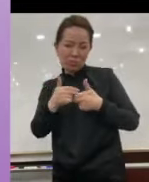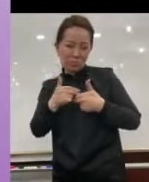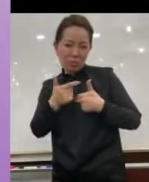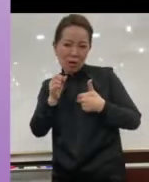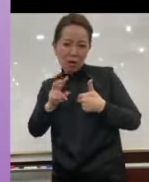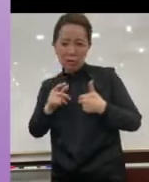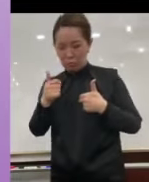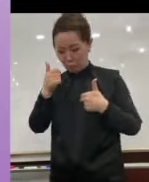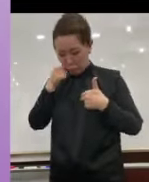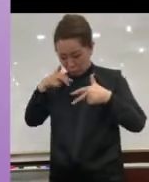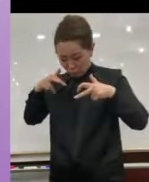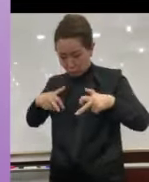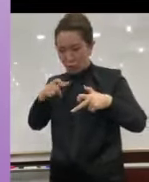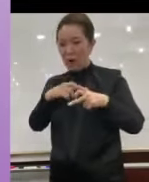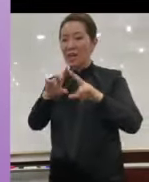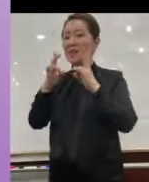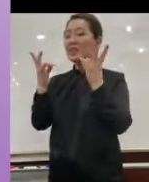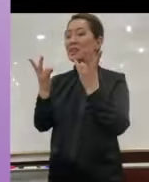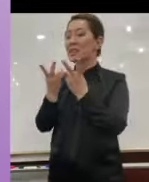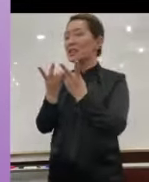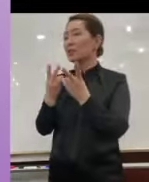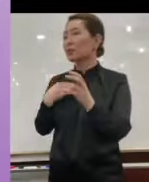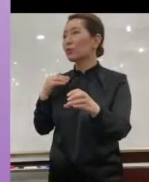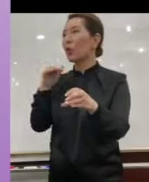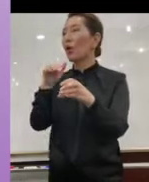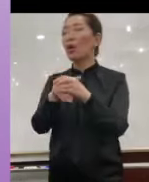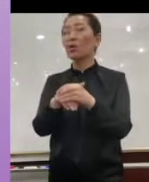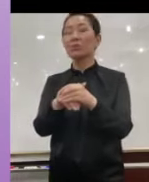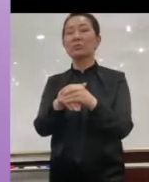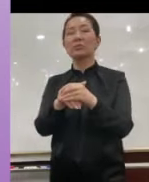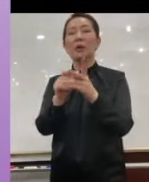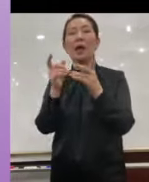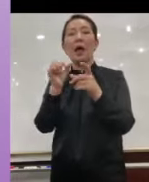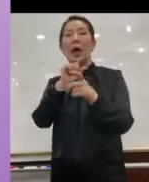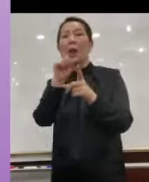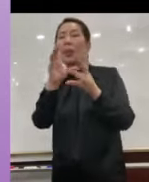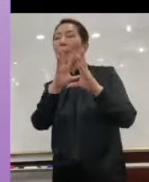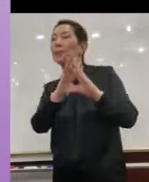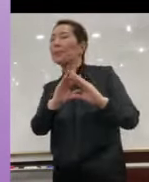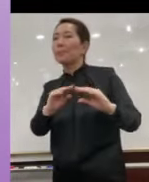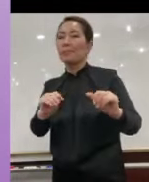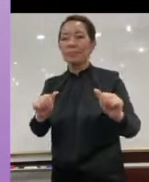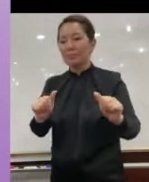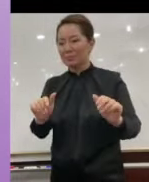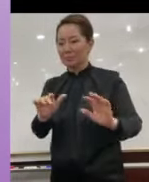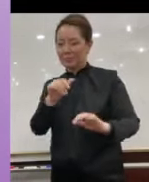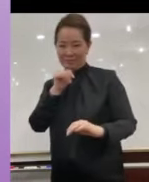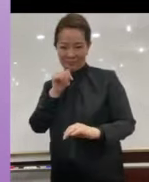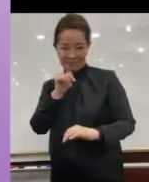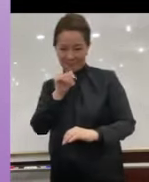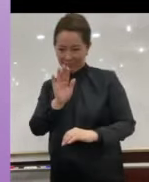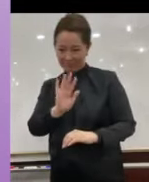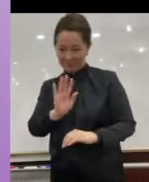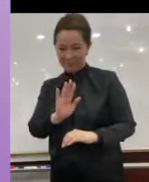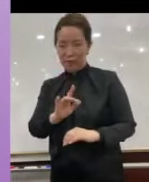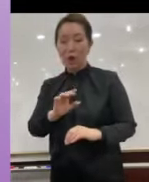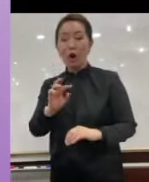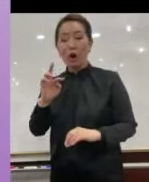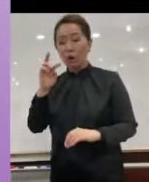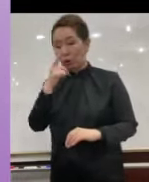хүмүүсийн хөгжлийн нийгмийн оролцоо бол үнэхээр бэхжиж сайжирч явах уу гэвэл бол энэ нь бас өрөөсгөл ойлголт